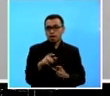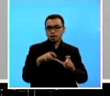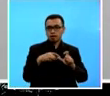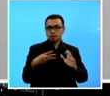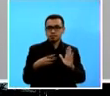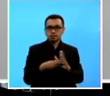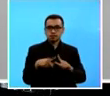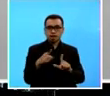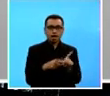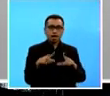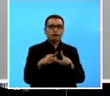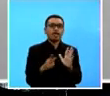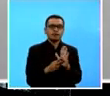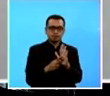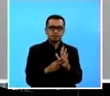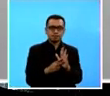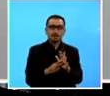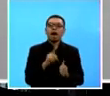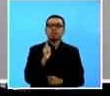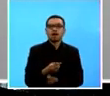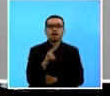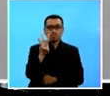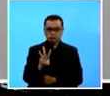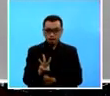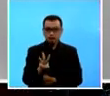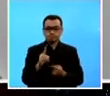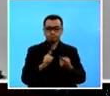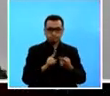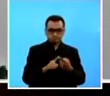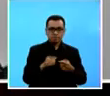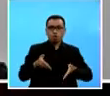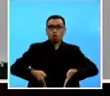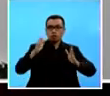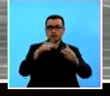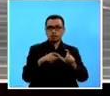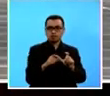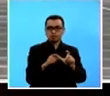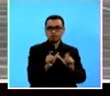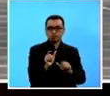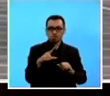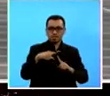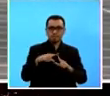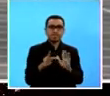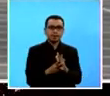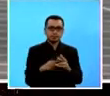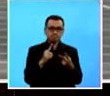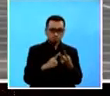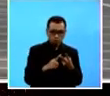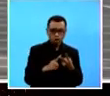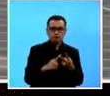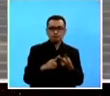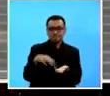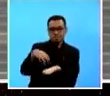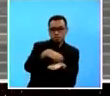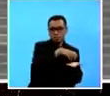yang terdiri dari 3 titik, yakni titik pertama dilakukan di depan Hotel Sultan, kemudian titik kedua dilakukan di beberapa venue,